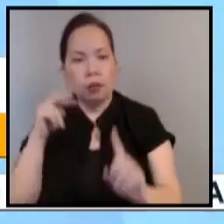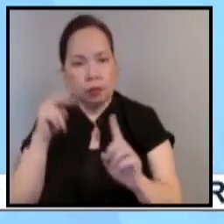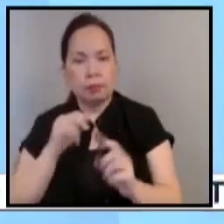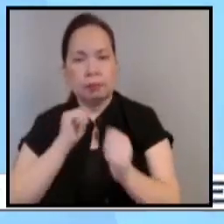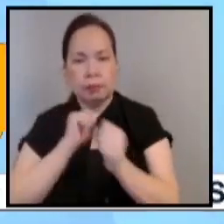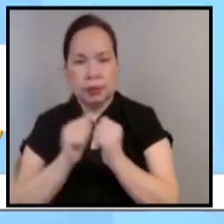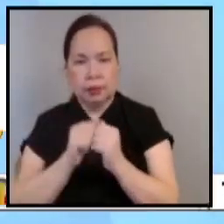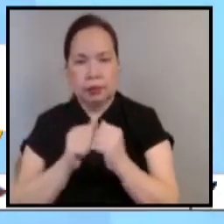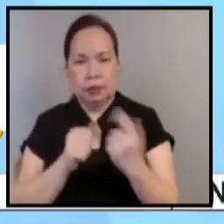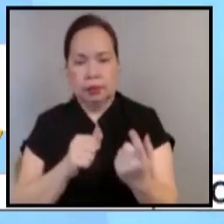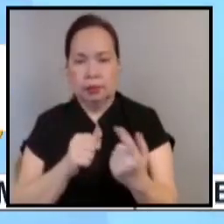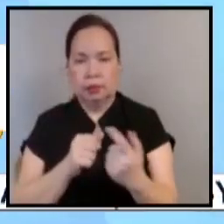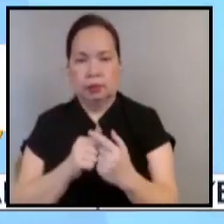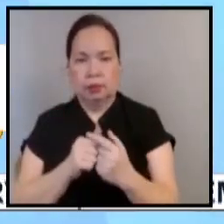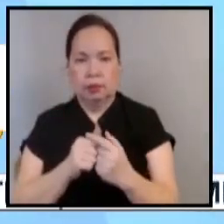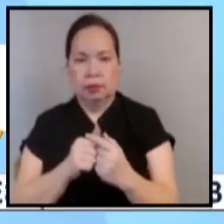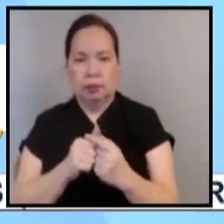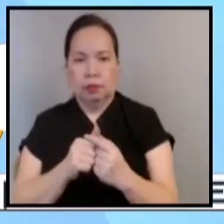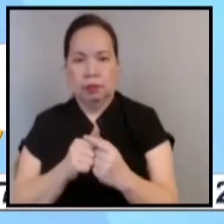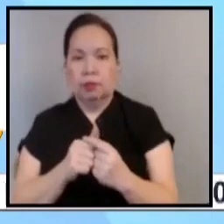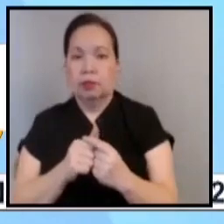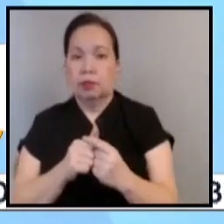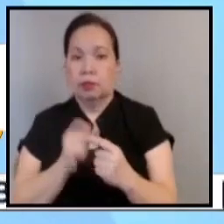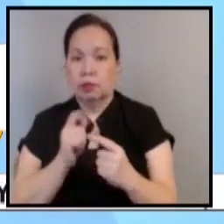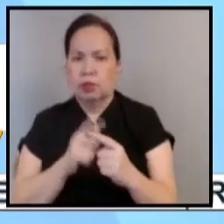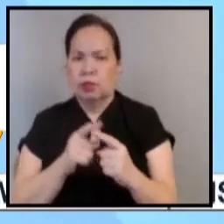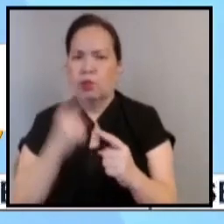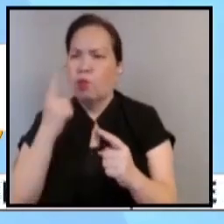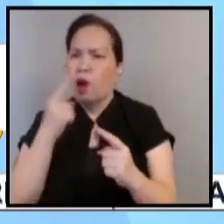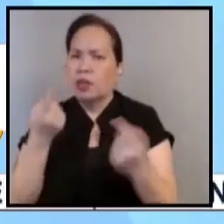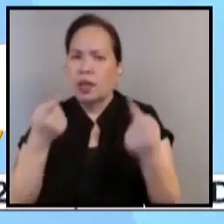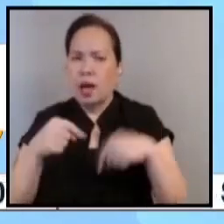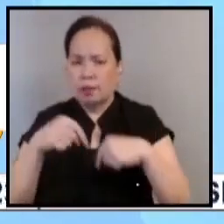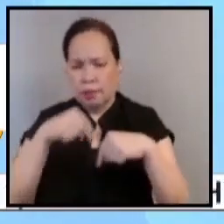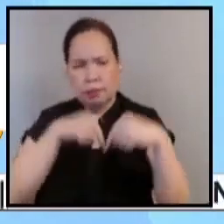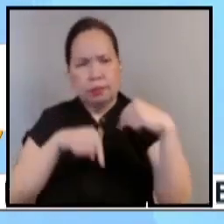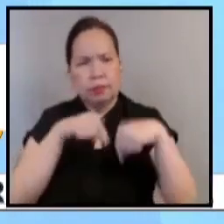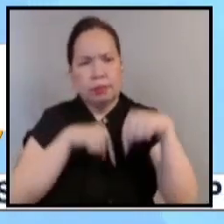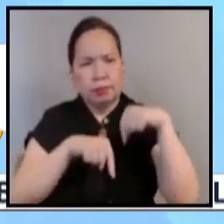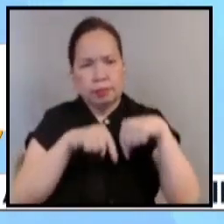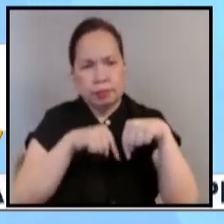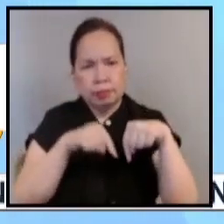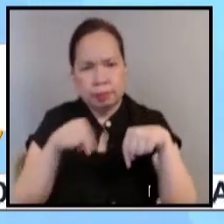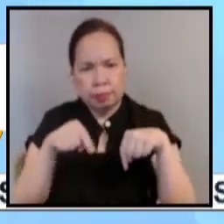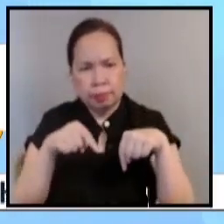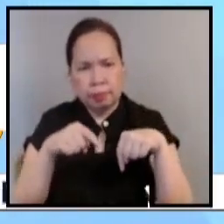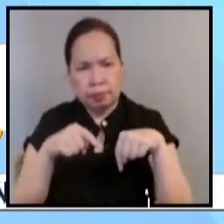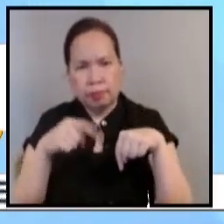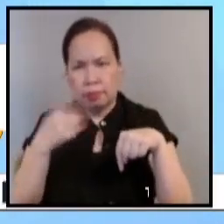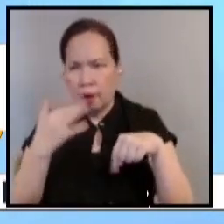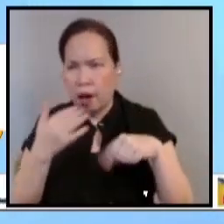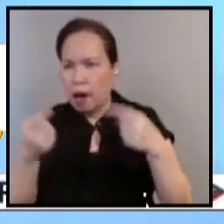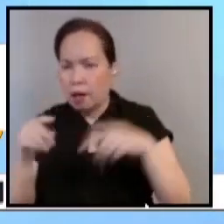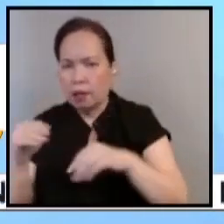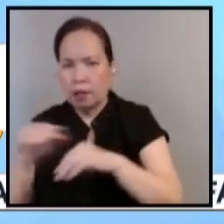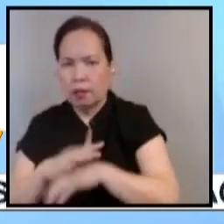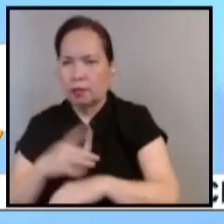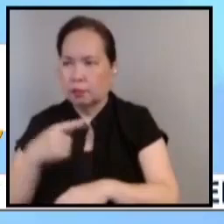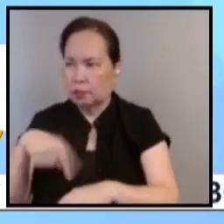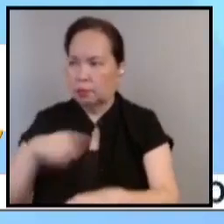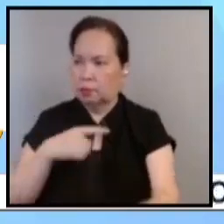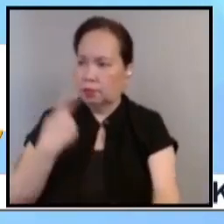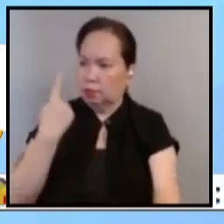record, what recent events transpired subverting the integrity of the House